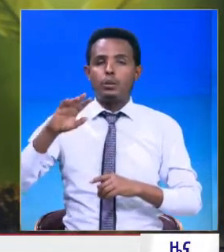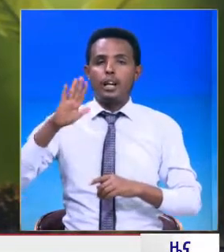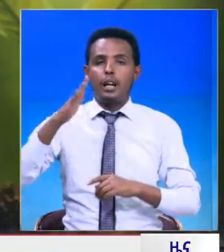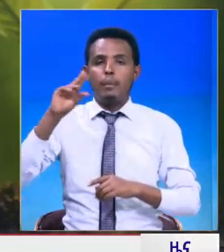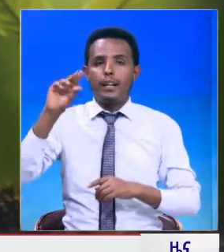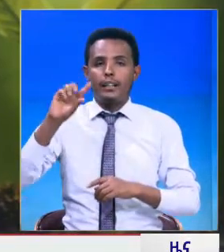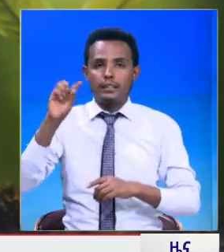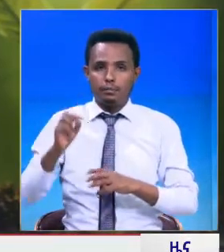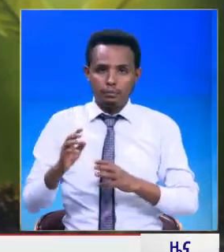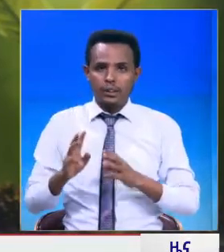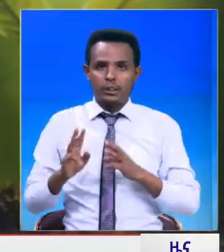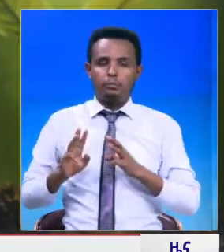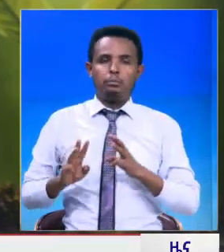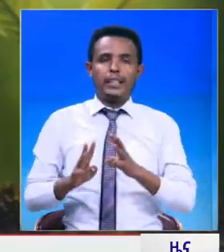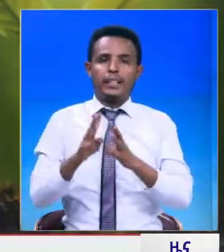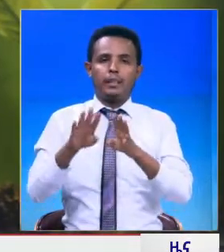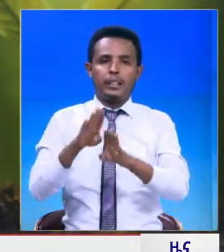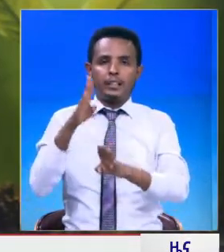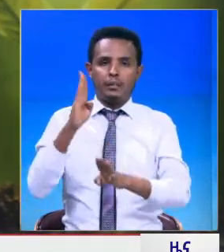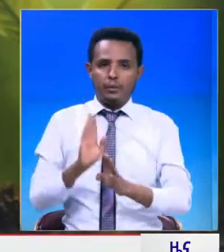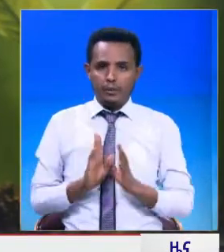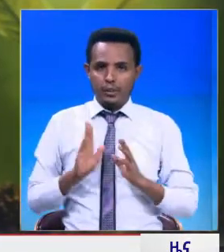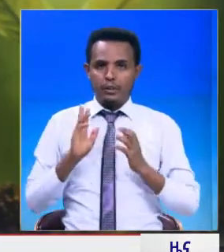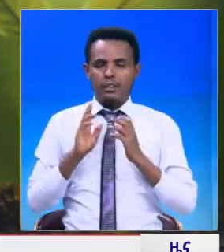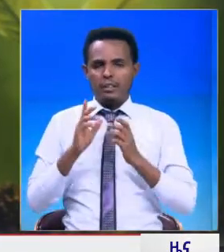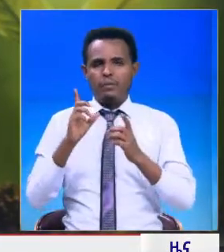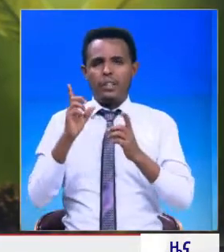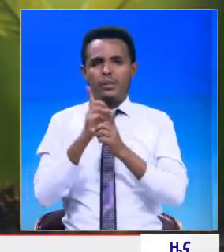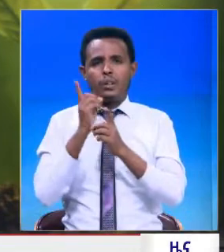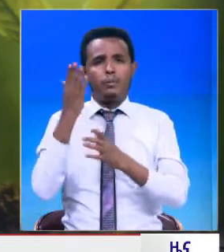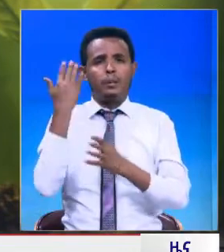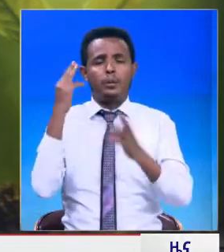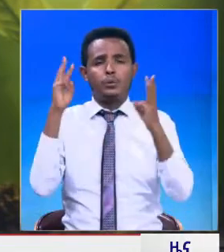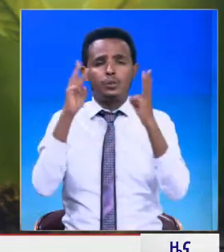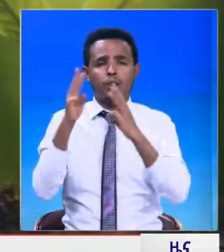በኢኮኖሚያዊና ማህበራዊ መስተጋብራቸው ላይ ተፈጥሮ የነበረውን ችግር እንዳቃለለላቸው